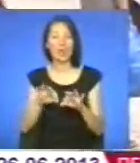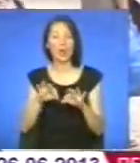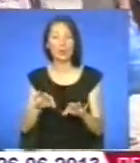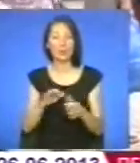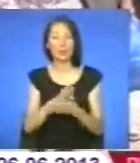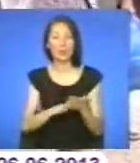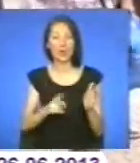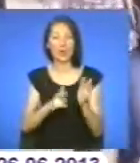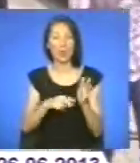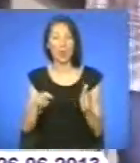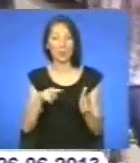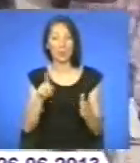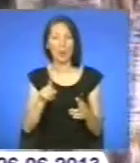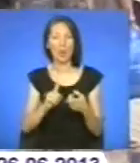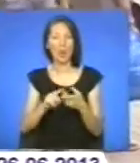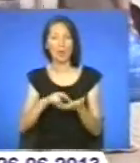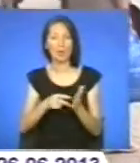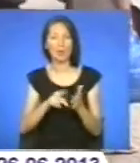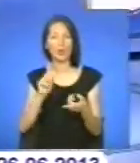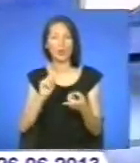До них планують залучити ДАІ.